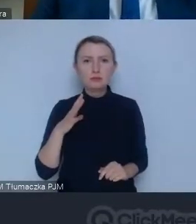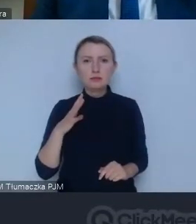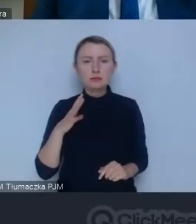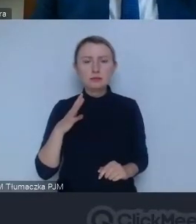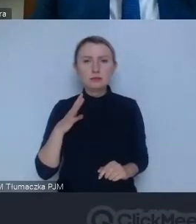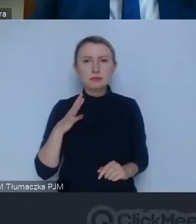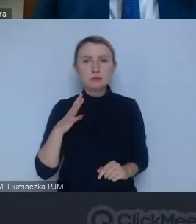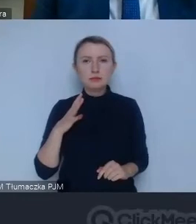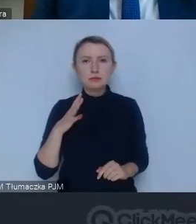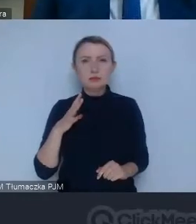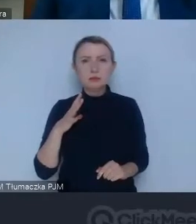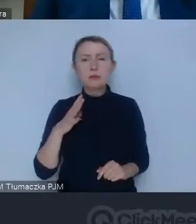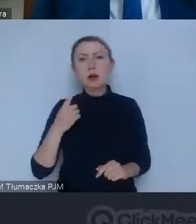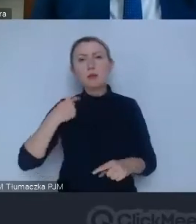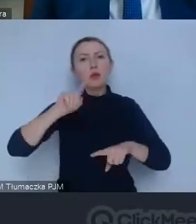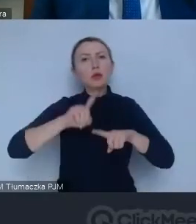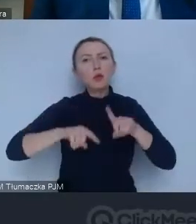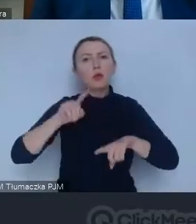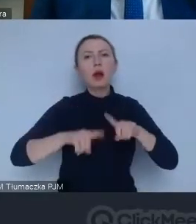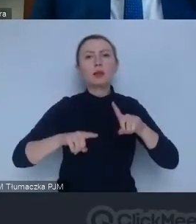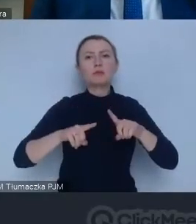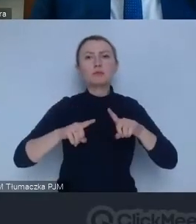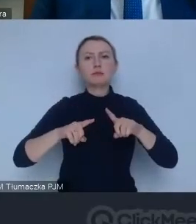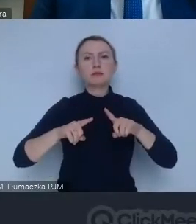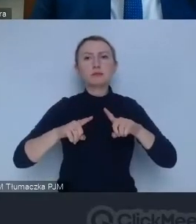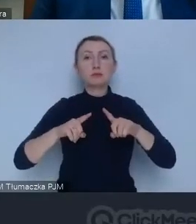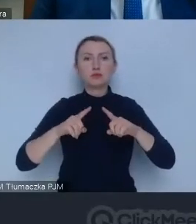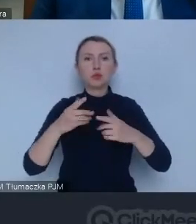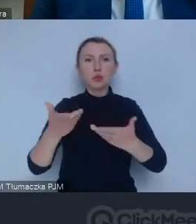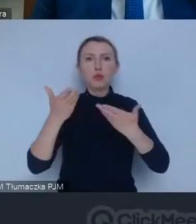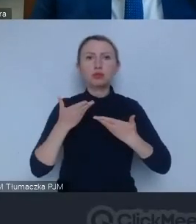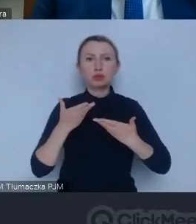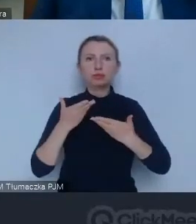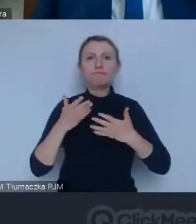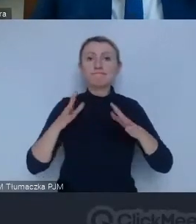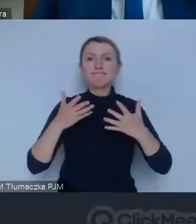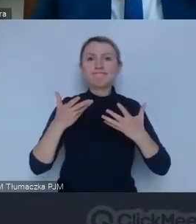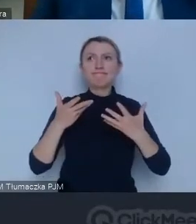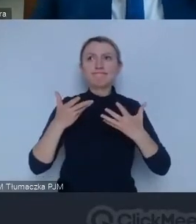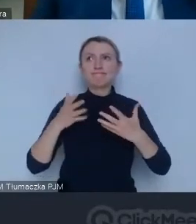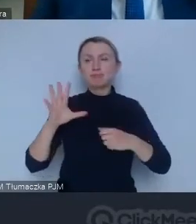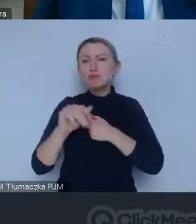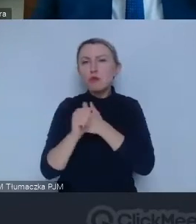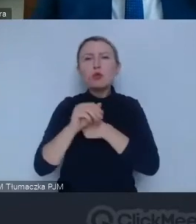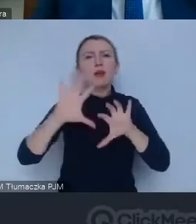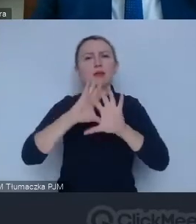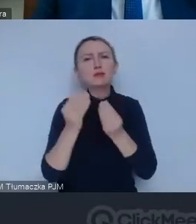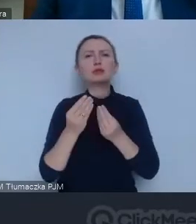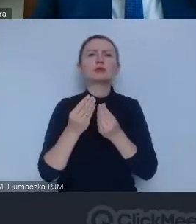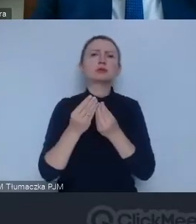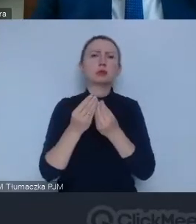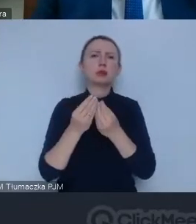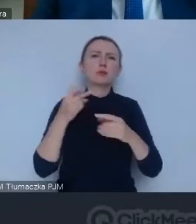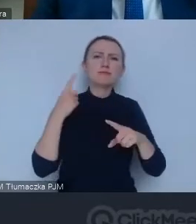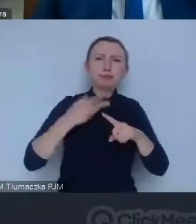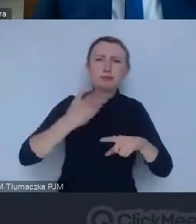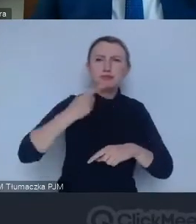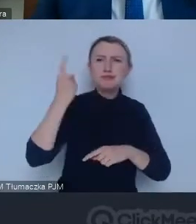jakby taka normalność, która przysporzyła, że wszystkie obłożenia i w uzdrowisku, w